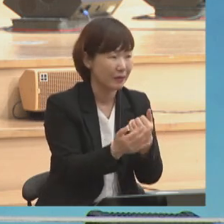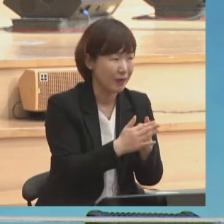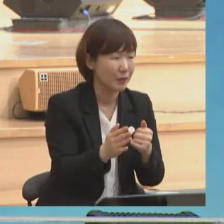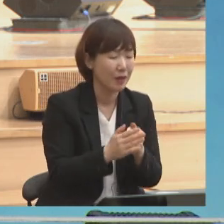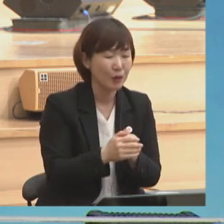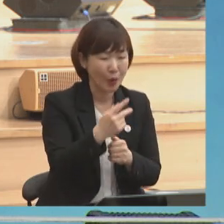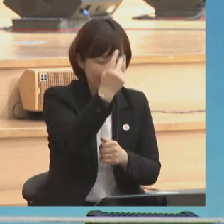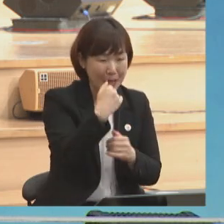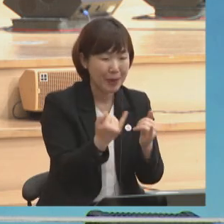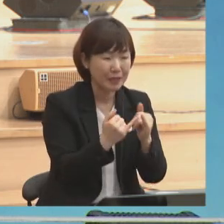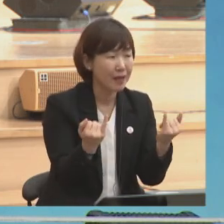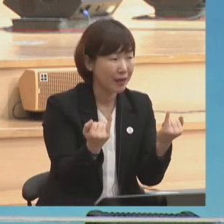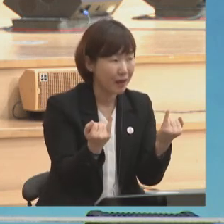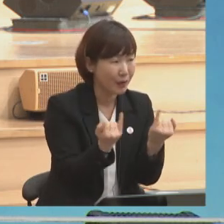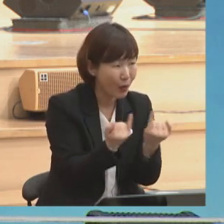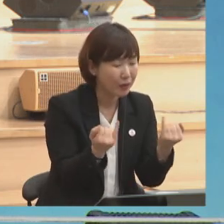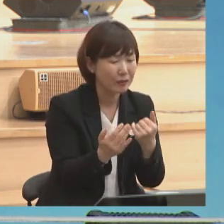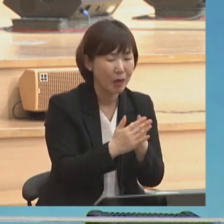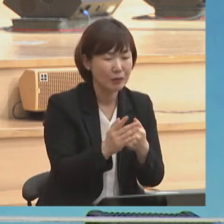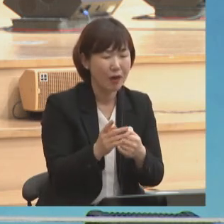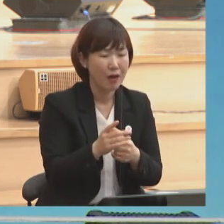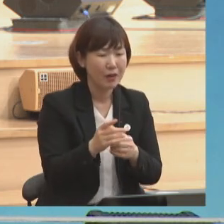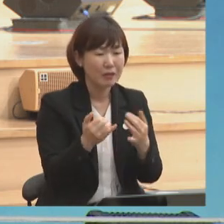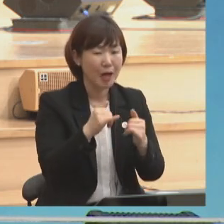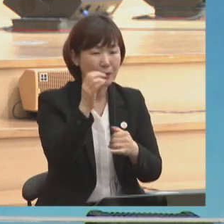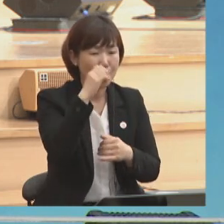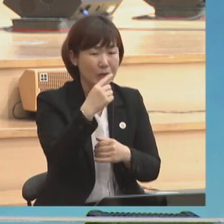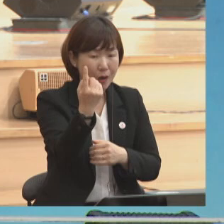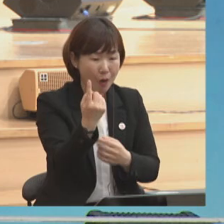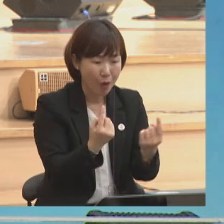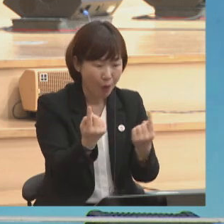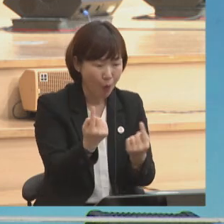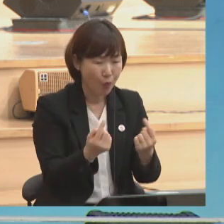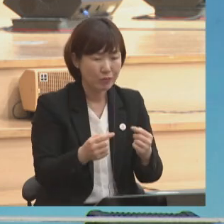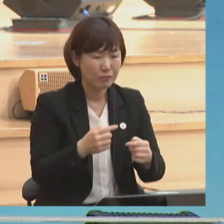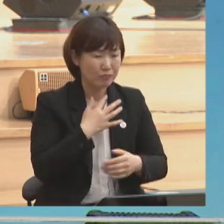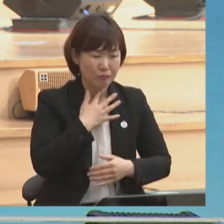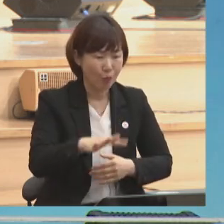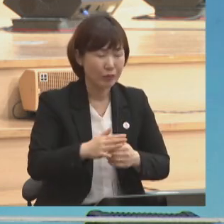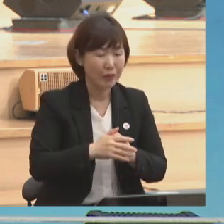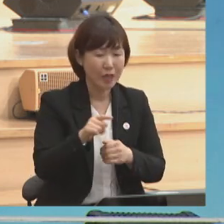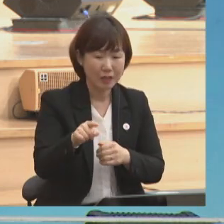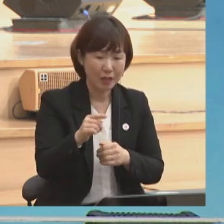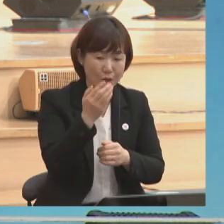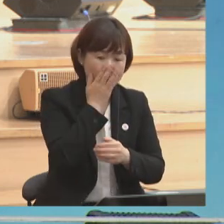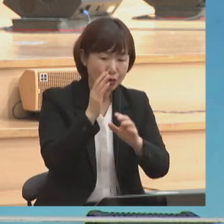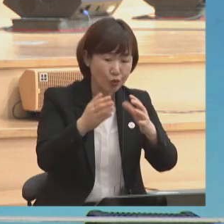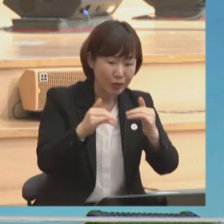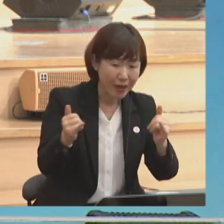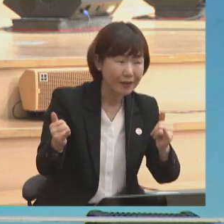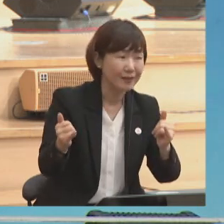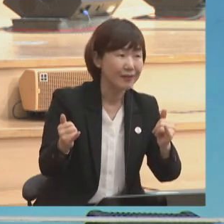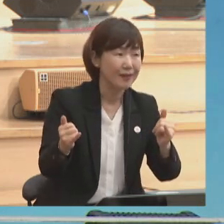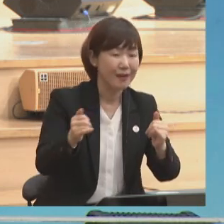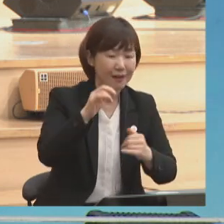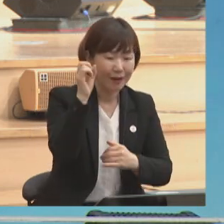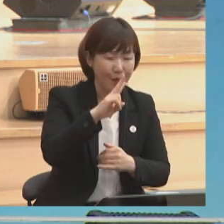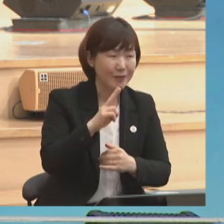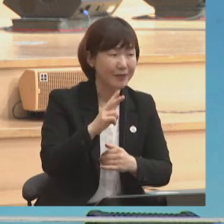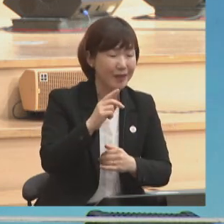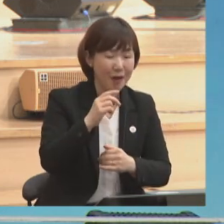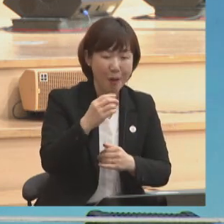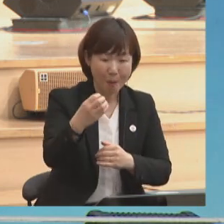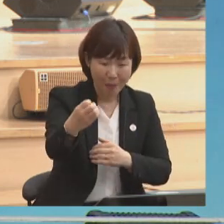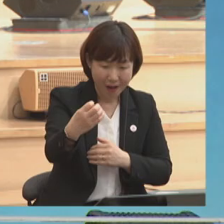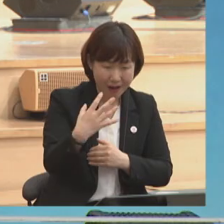사마리아 여인이었으니까 멀쩡하게 사람들이 내한테 물어온 적이 없는데 이 유대인이 딱 봐도 알겠는데 물어오니까